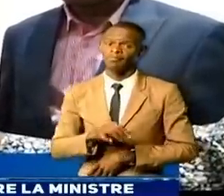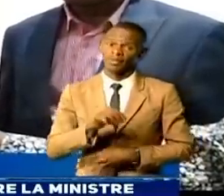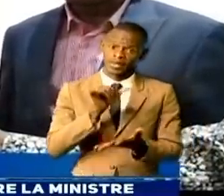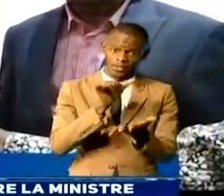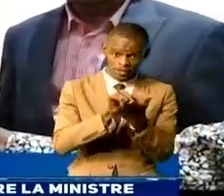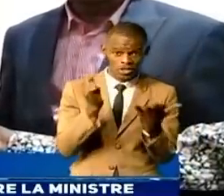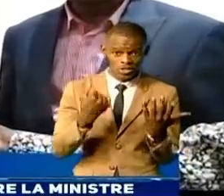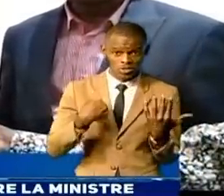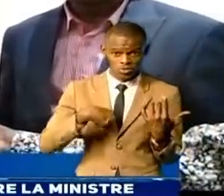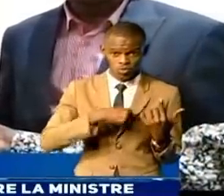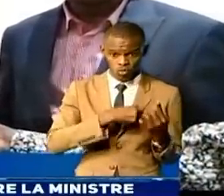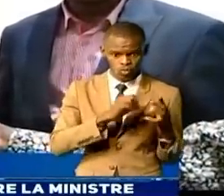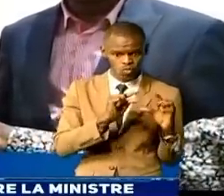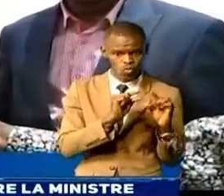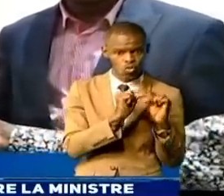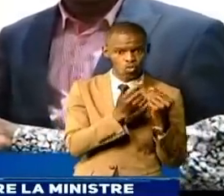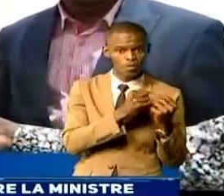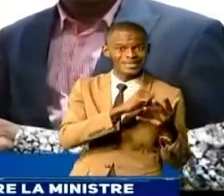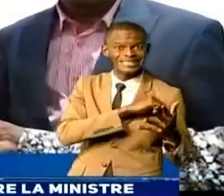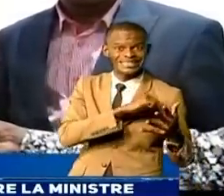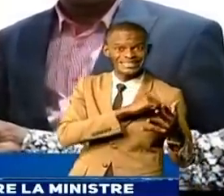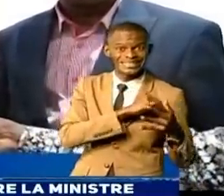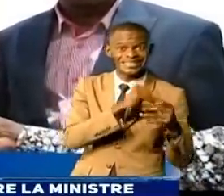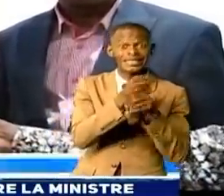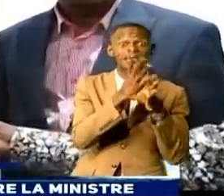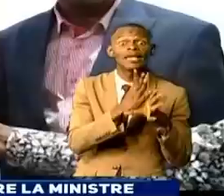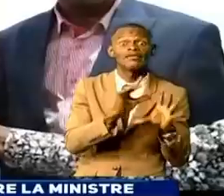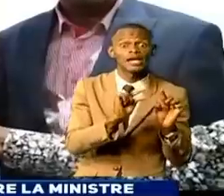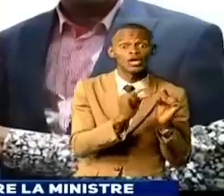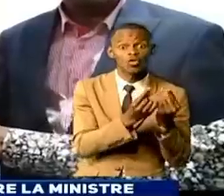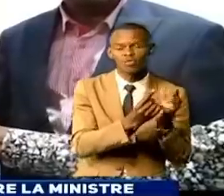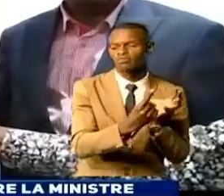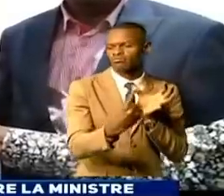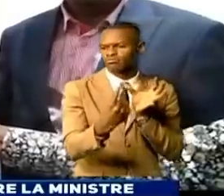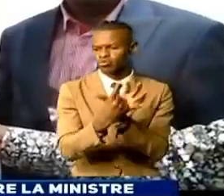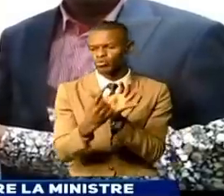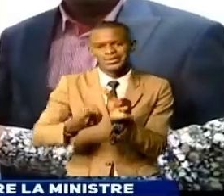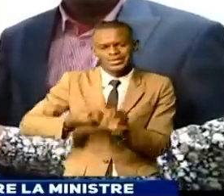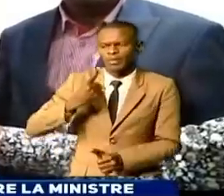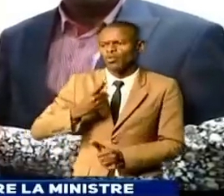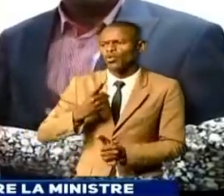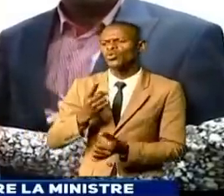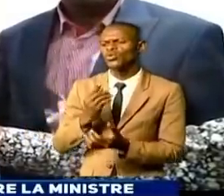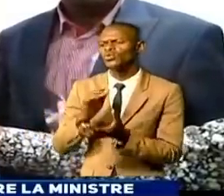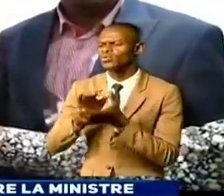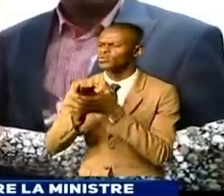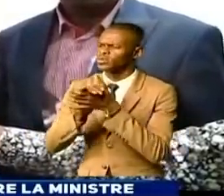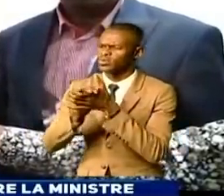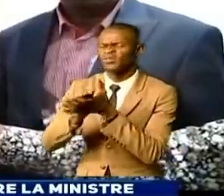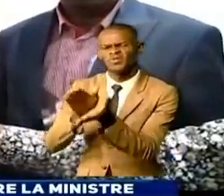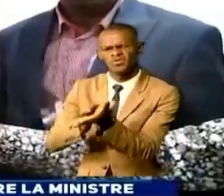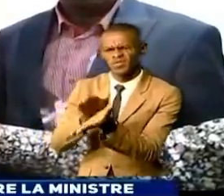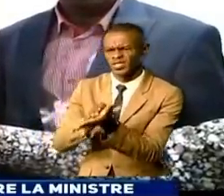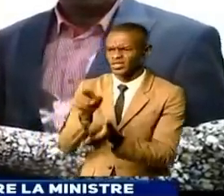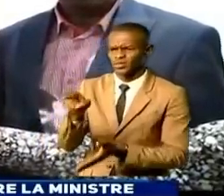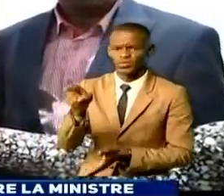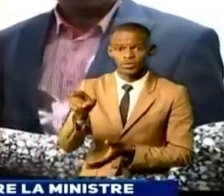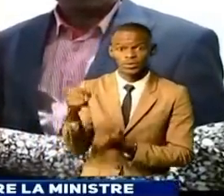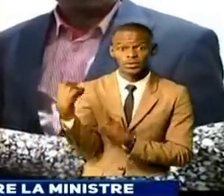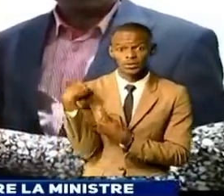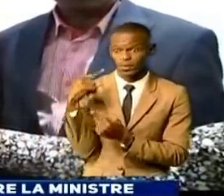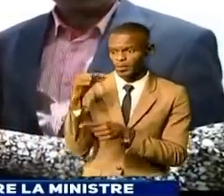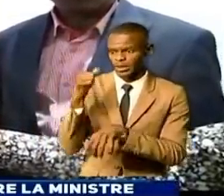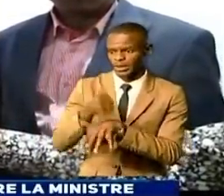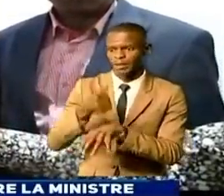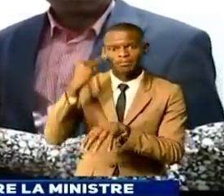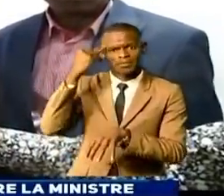des civilités, parce que depuis que son Excellence est à la tête de ses ministères, l'intersyndicat ne l'a jamais rencontré. Et c'est comme